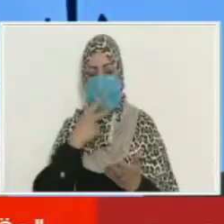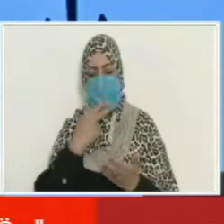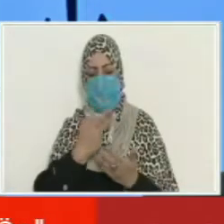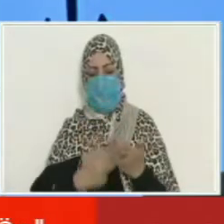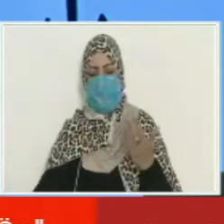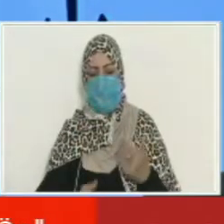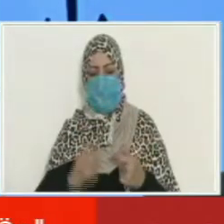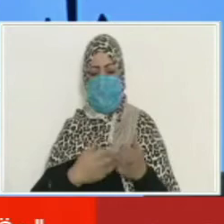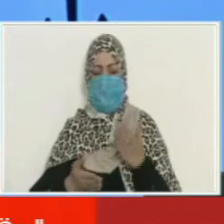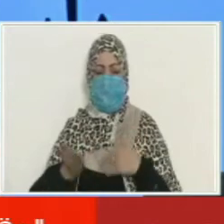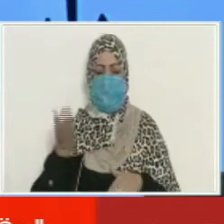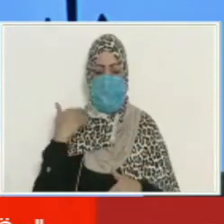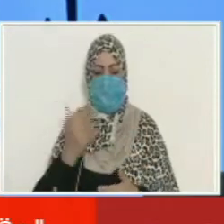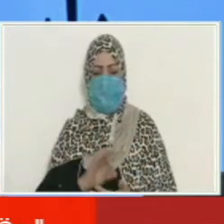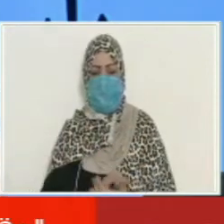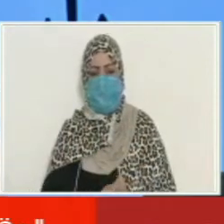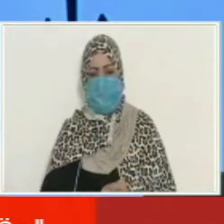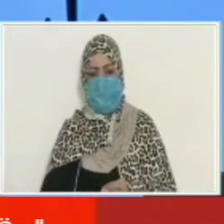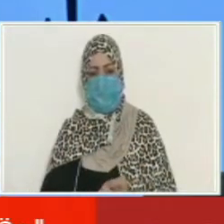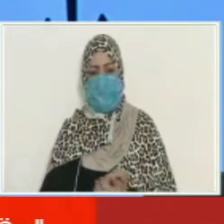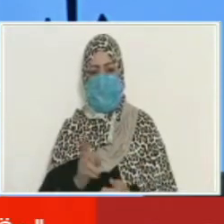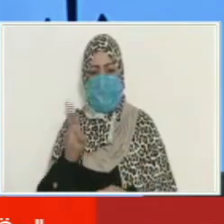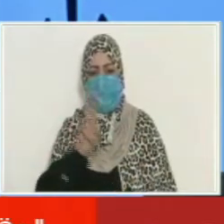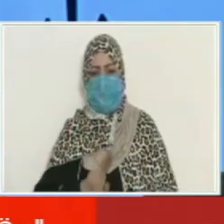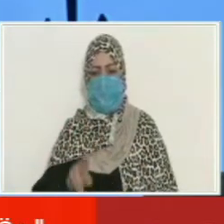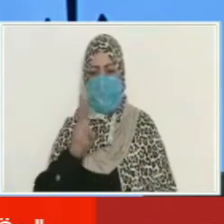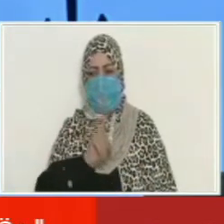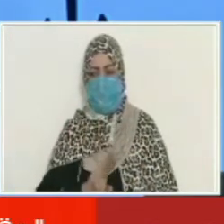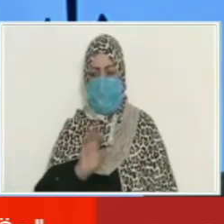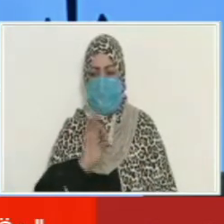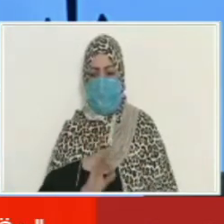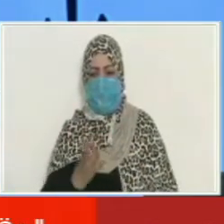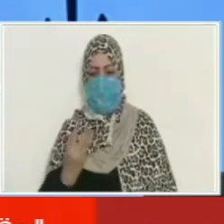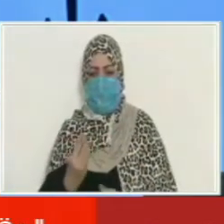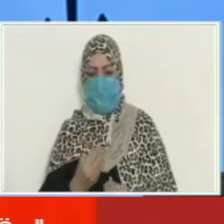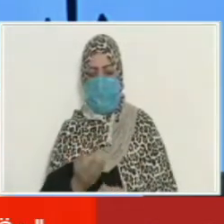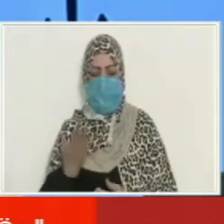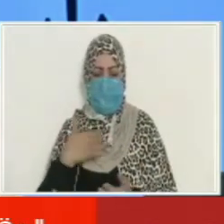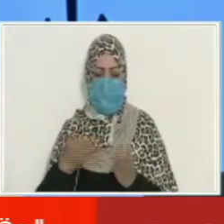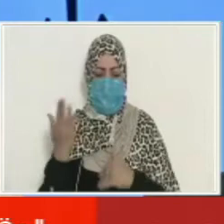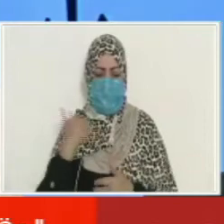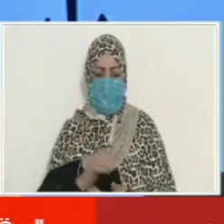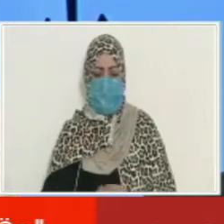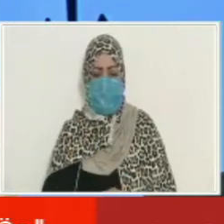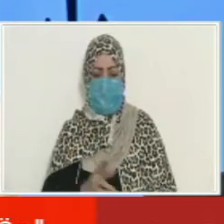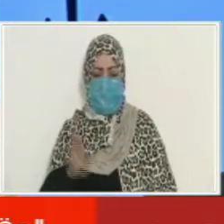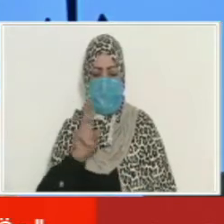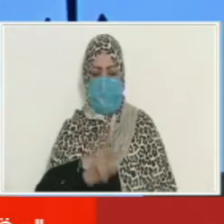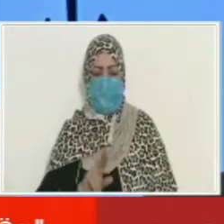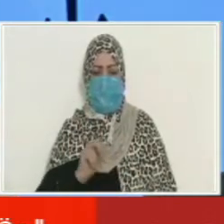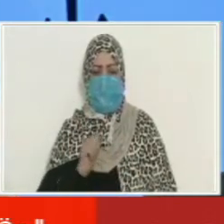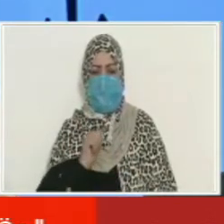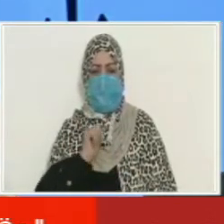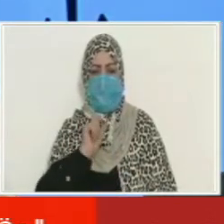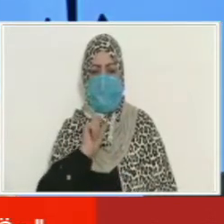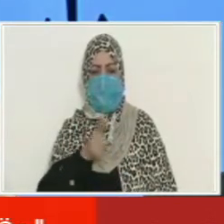سؤال اللي قلنا الذي ذكرنا عنه، سؤال الأخت التي ذكرت زكاة الفطر وهي في بيت في غير بيت